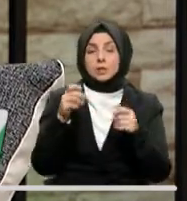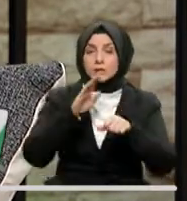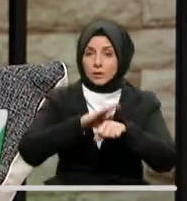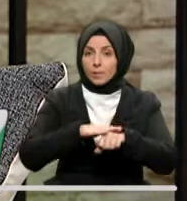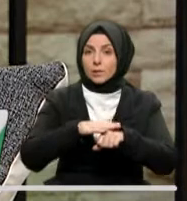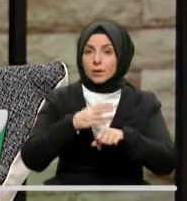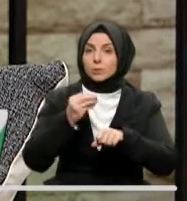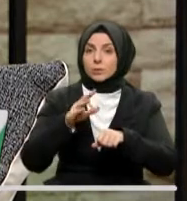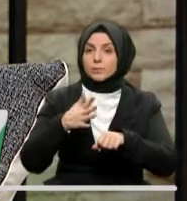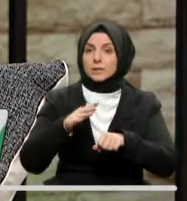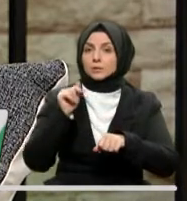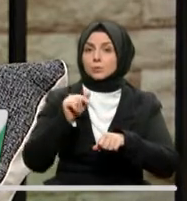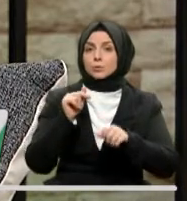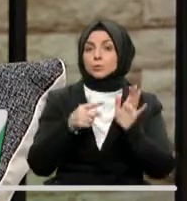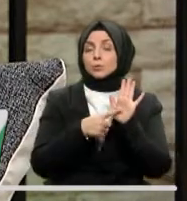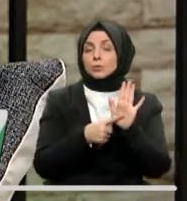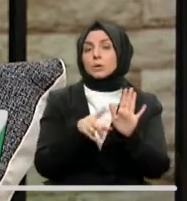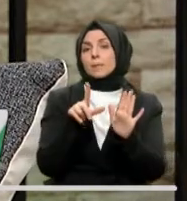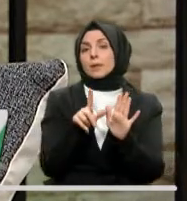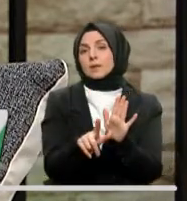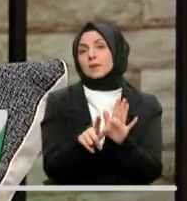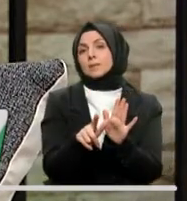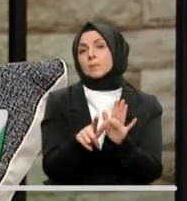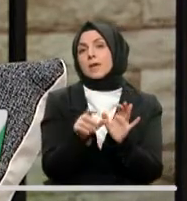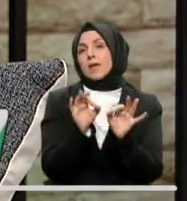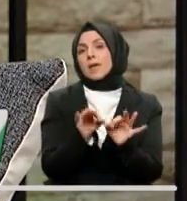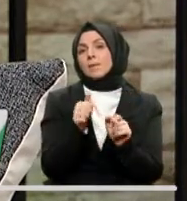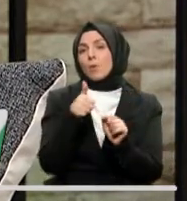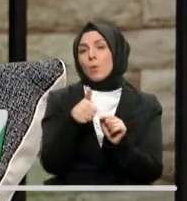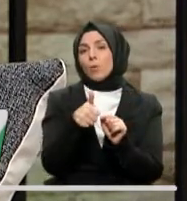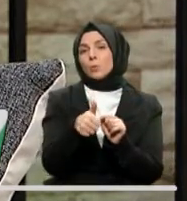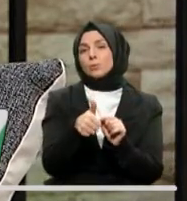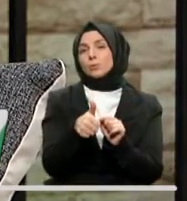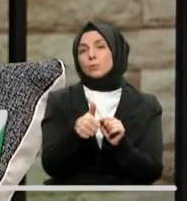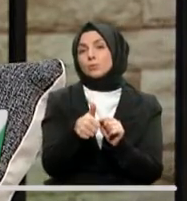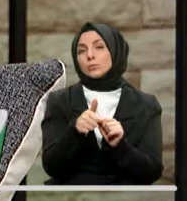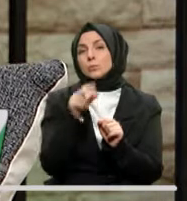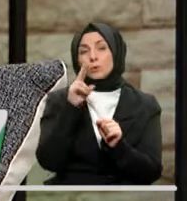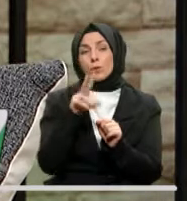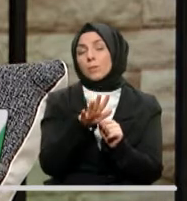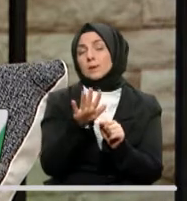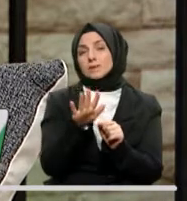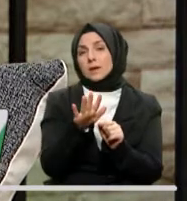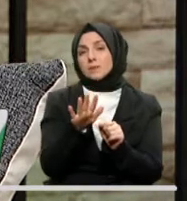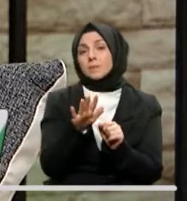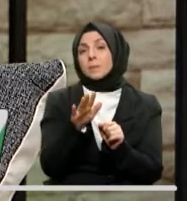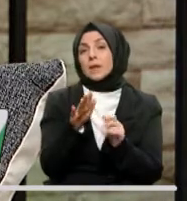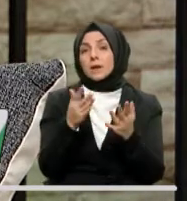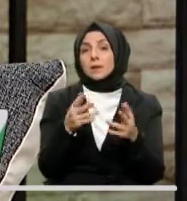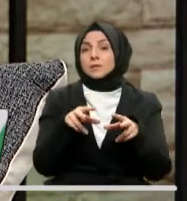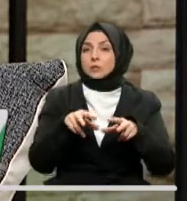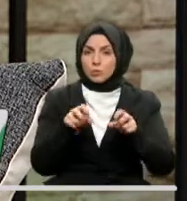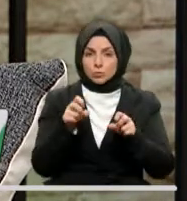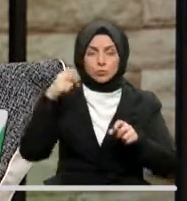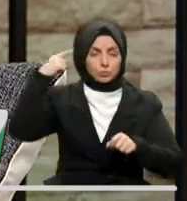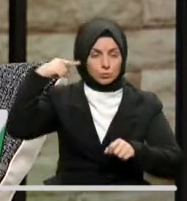oturup Hani dedik Hep olumsuzlukları odaklanırlar olumlu görmezler ya da yaklaştırmaz lar oturup Benim yapabildiklerim Neler kişi